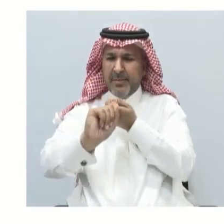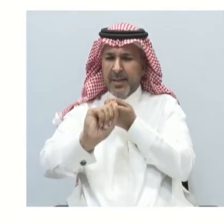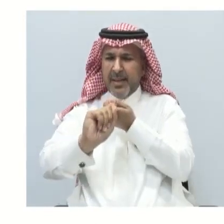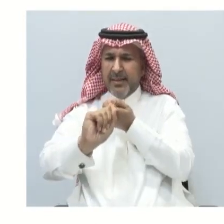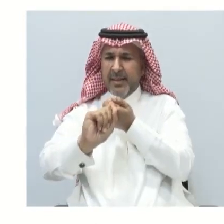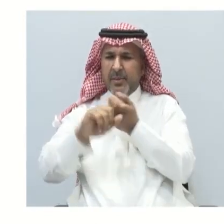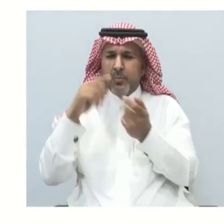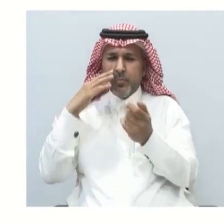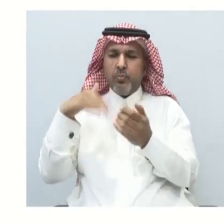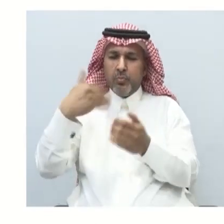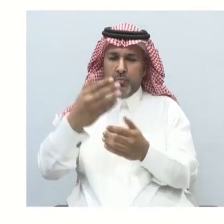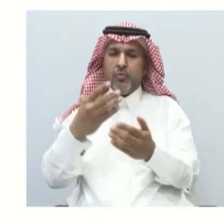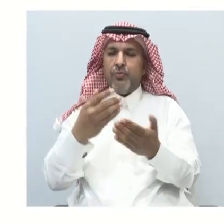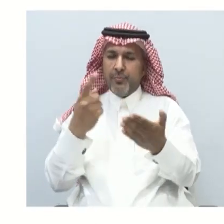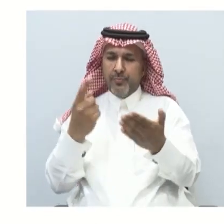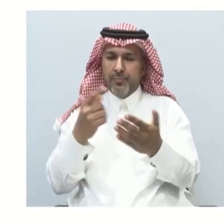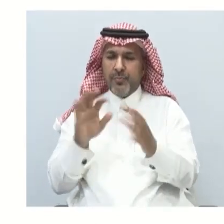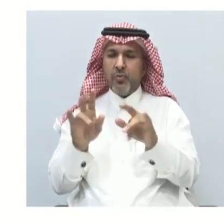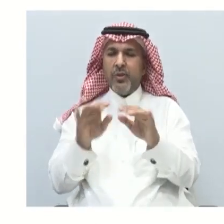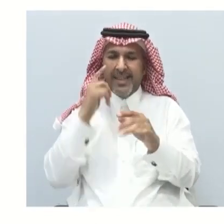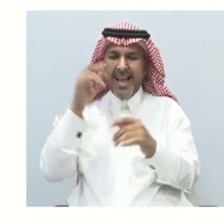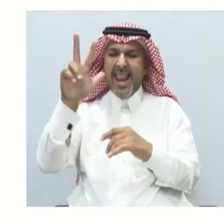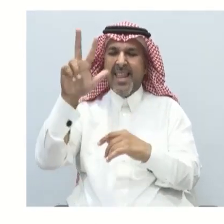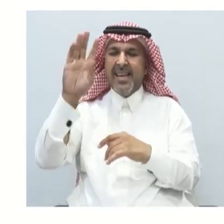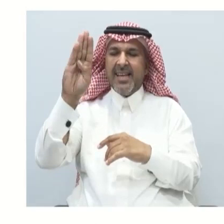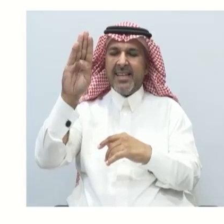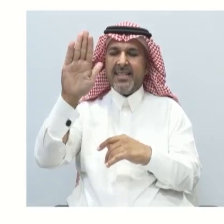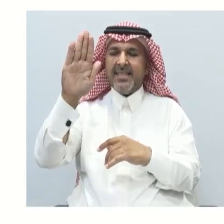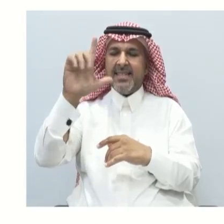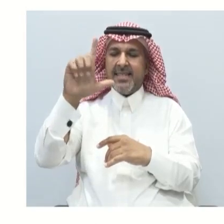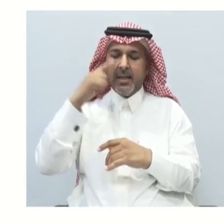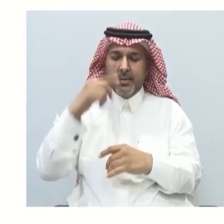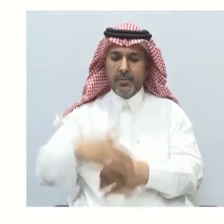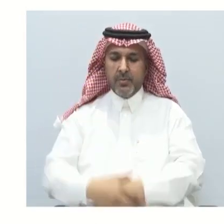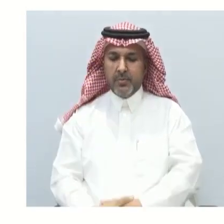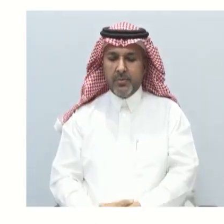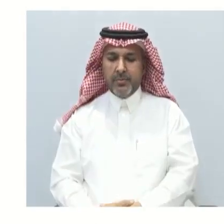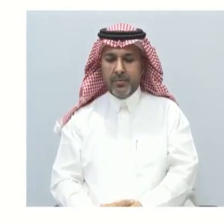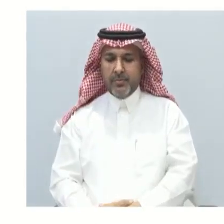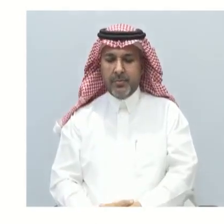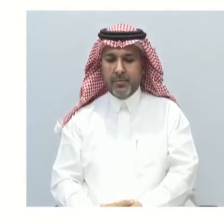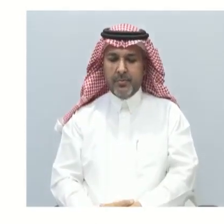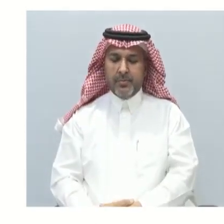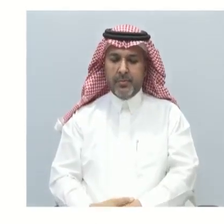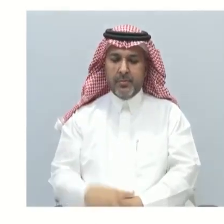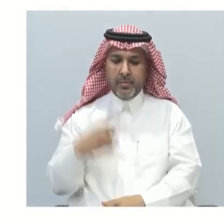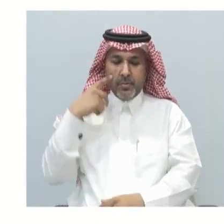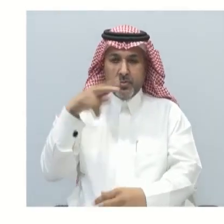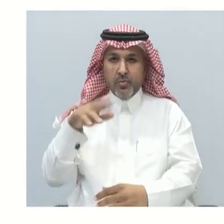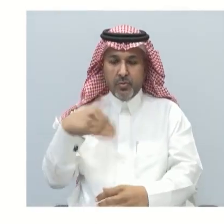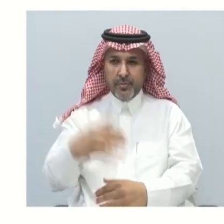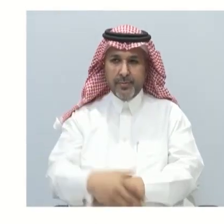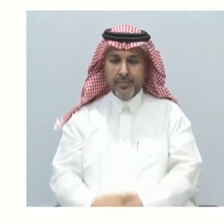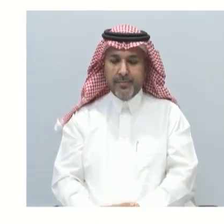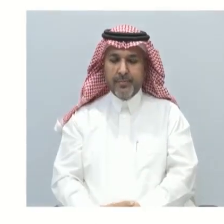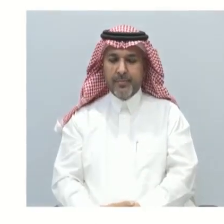هنستخدم برنامج الاكسل في حساب معامل ارتباط و بعد ذلك نجيب على الفقره دي خلونا ننتقل معكم